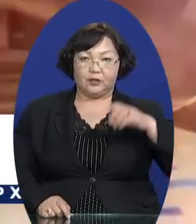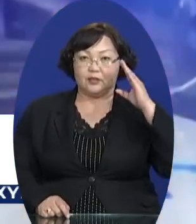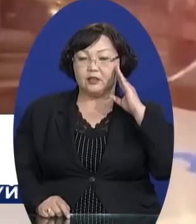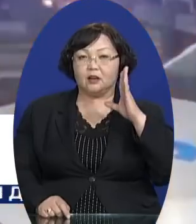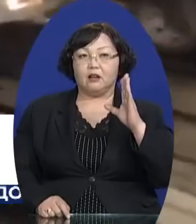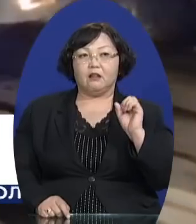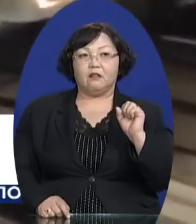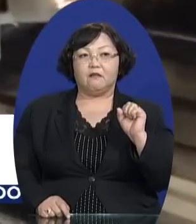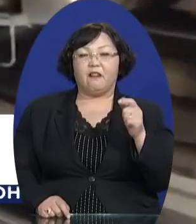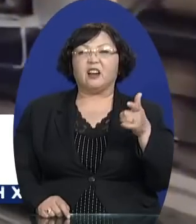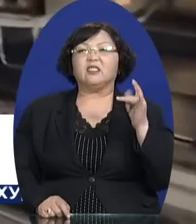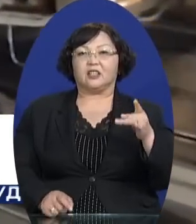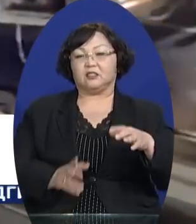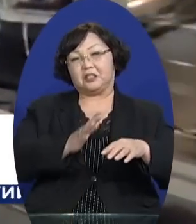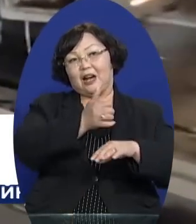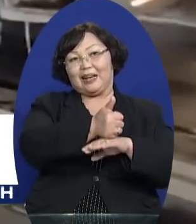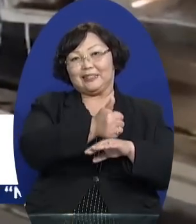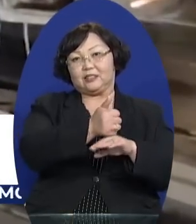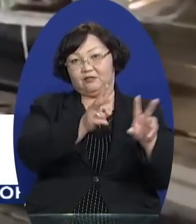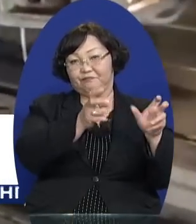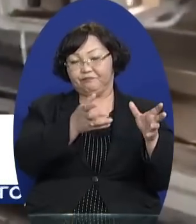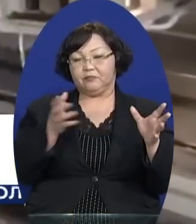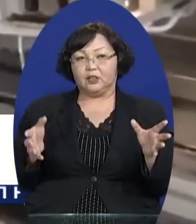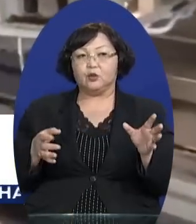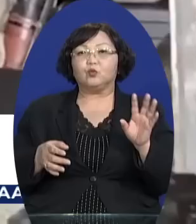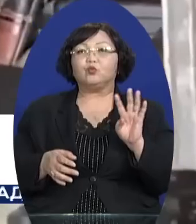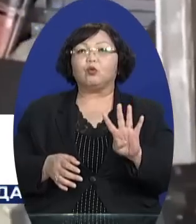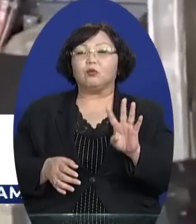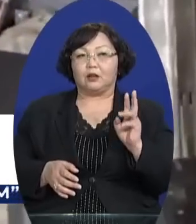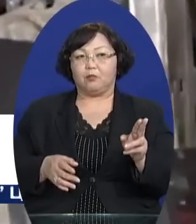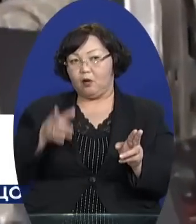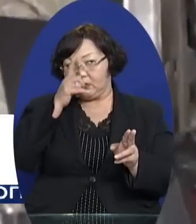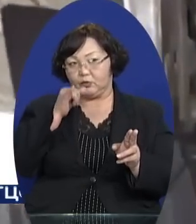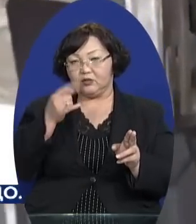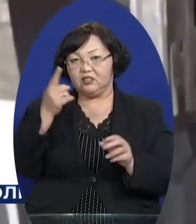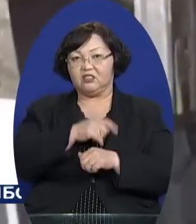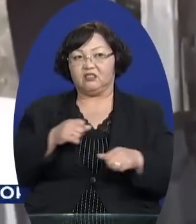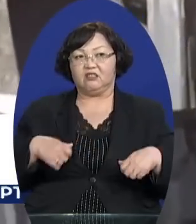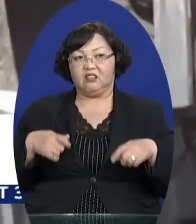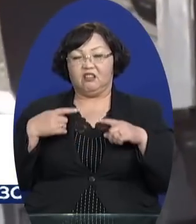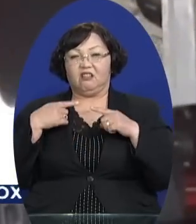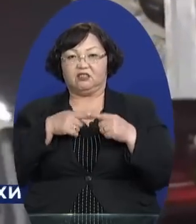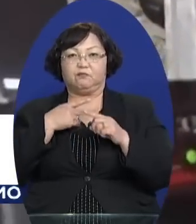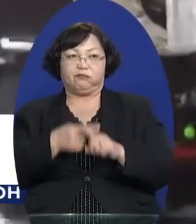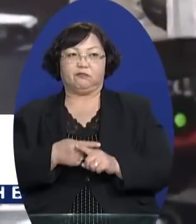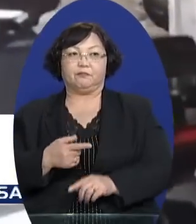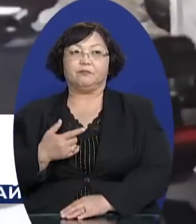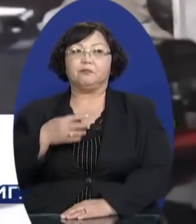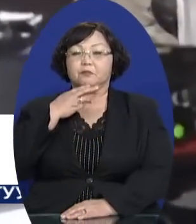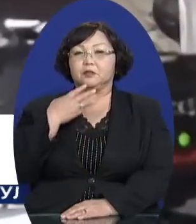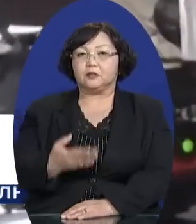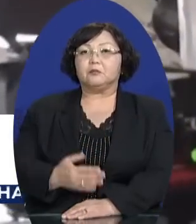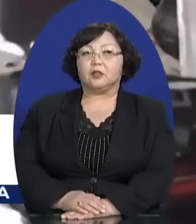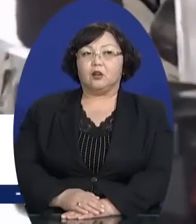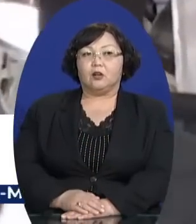үндэслэгч Евгений Пригожинтэй холбоотой нэр бүхий дөрвөн компани Оросын нэг иргэний эсрэг хориг тогтоосноо мэдээллээ. Энэ